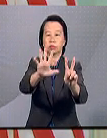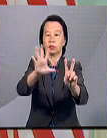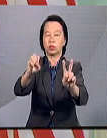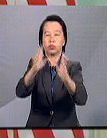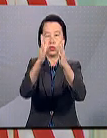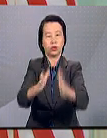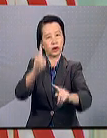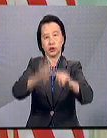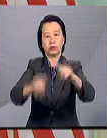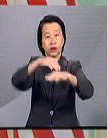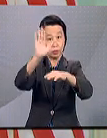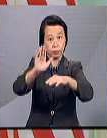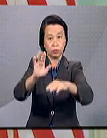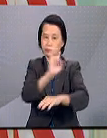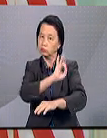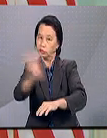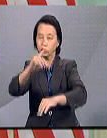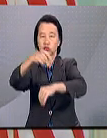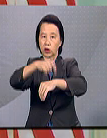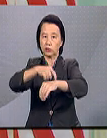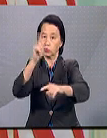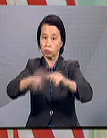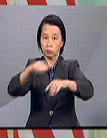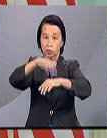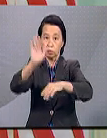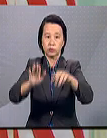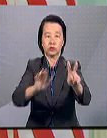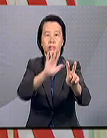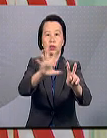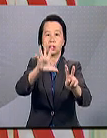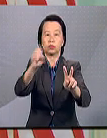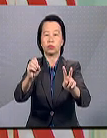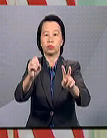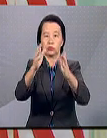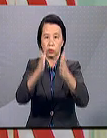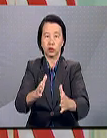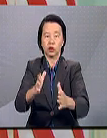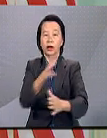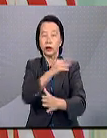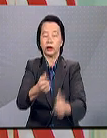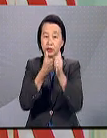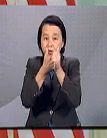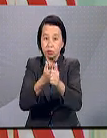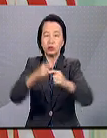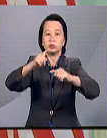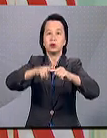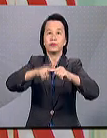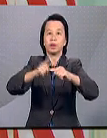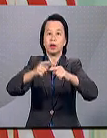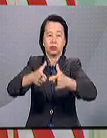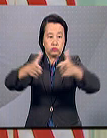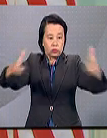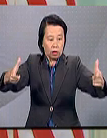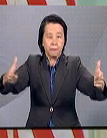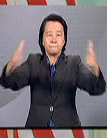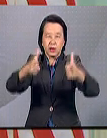250 orang pada satu-satu masa, dan kapasiti ini juga tertakluk kepada saiz ruang